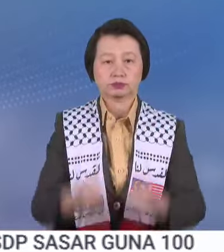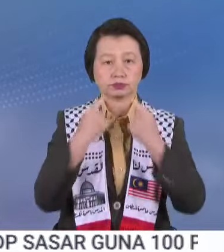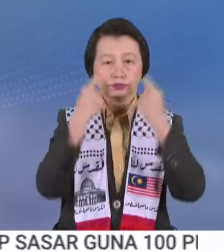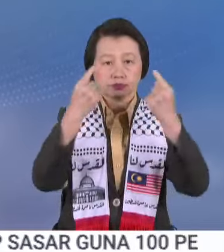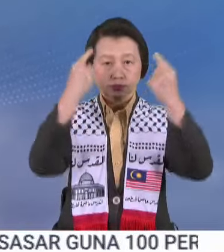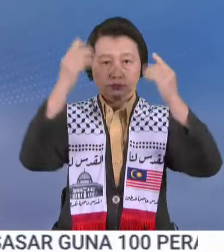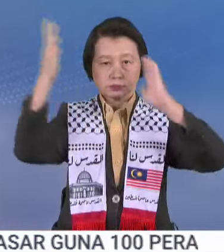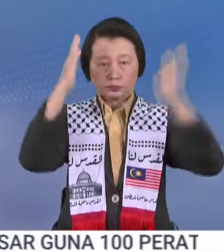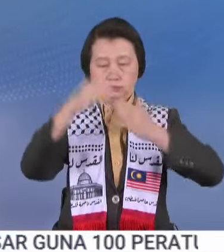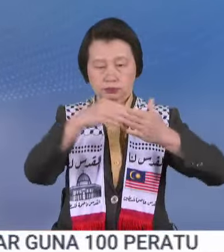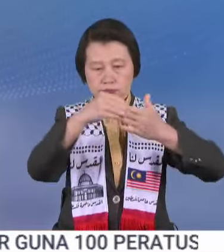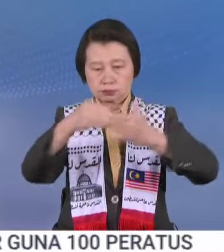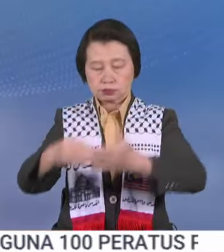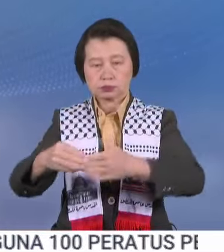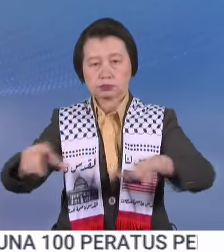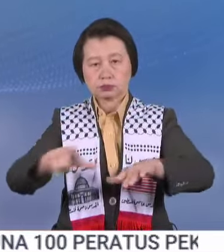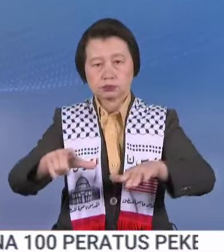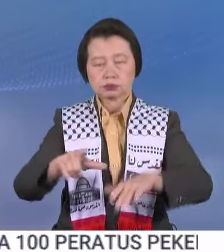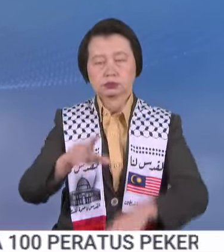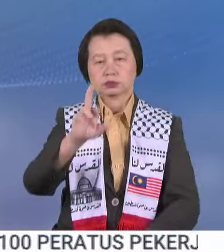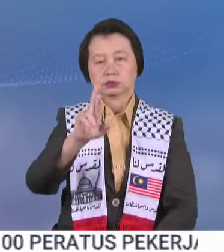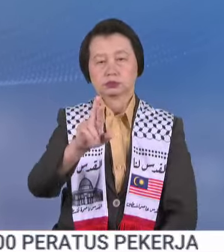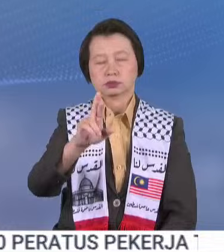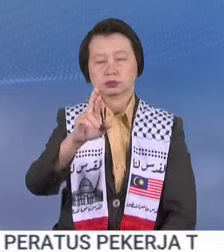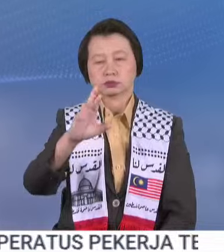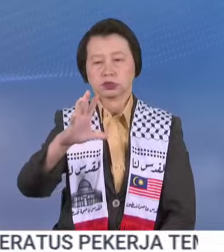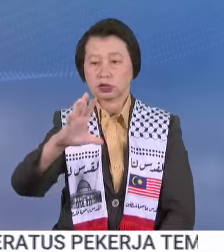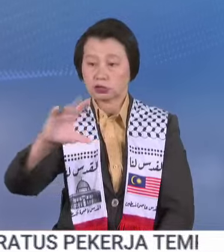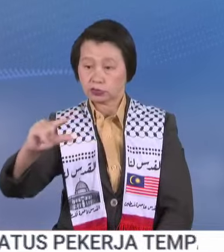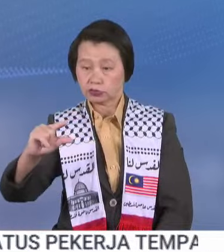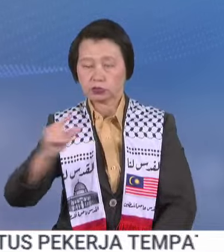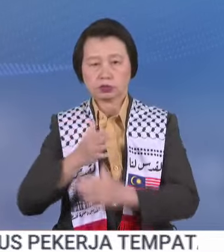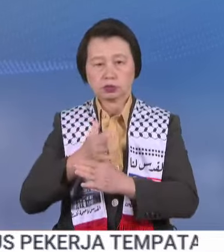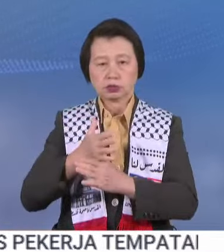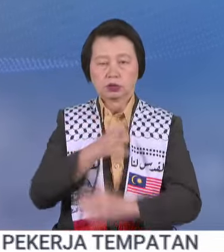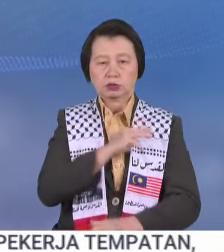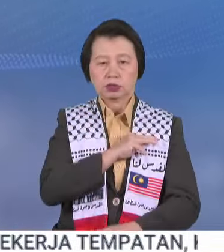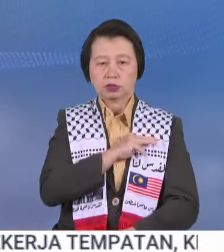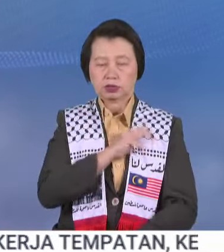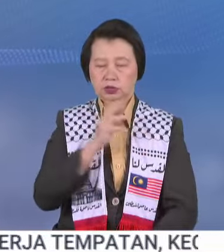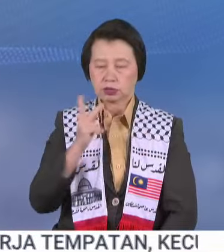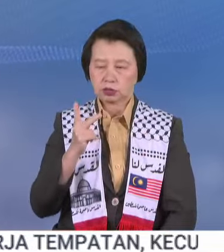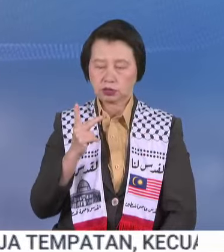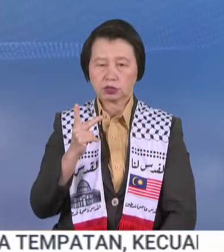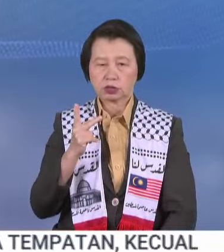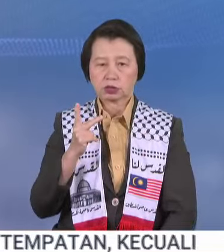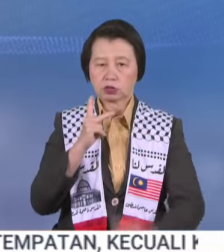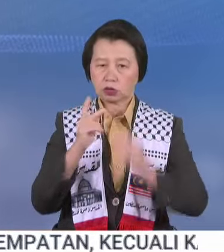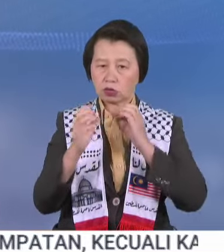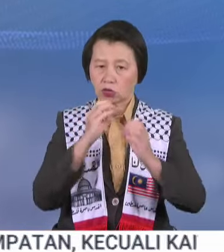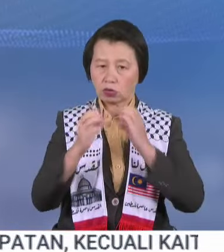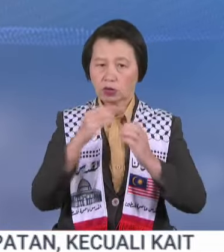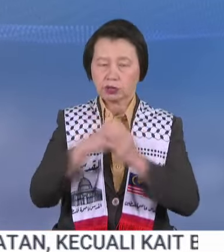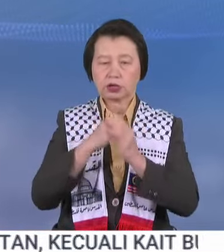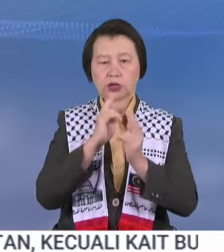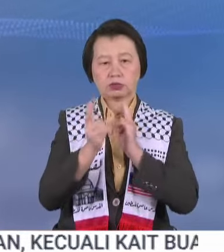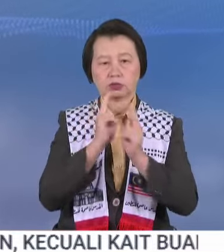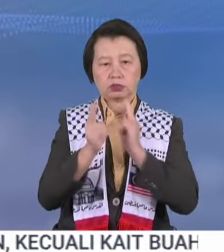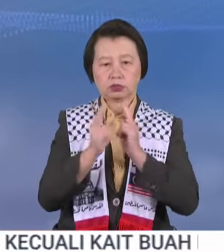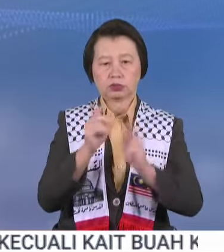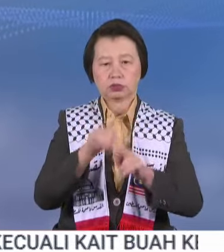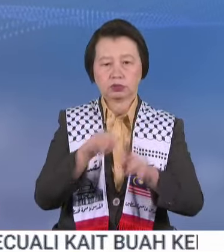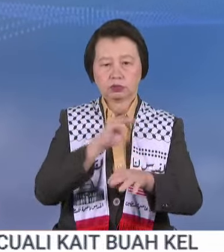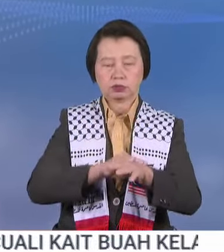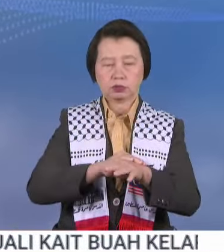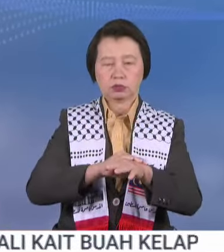Pencapaian Malaysia menerajui pelaksanaan rangkaian 5G negara akan dikongsi Menteri Komunikasi Fahmi Fadil dalam ucap tamanya ketika